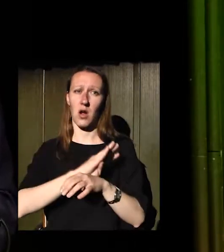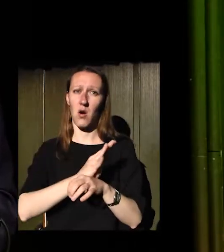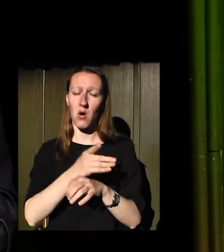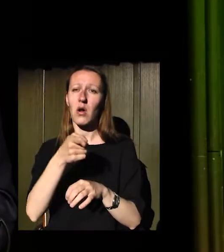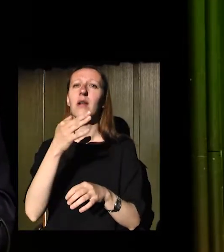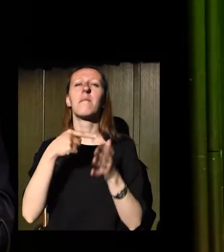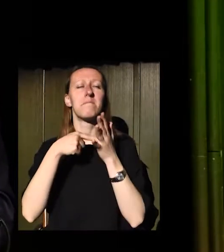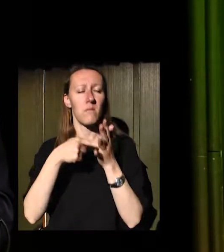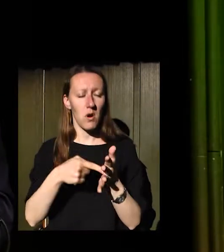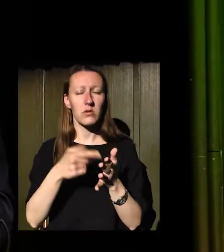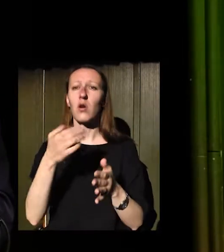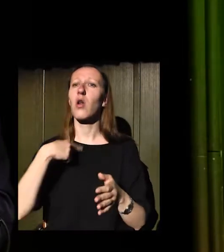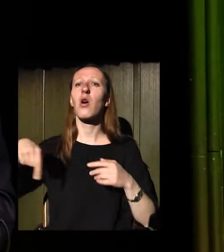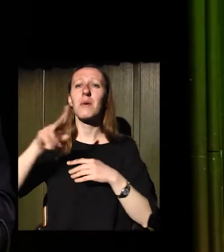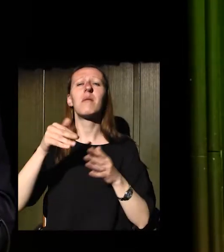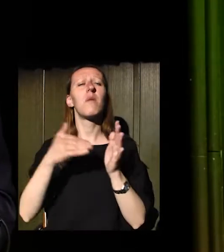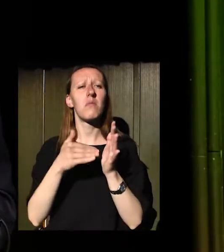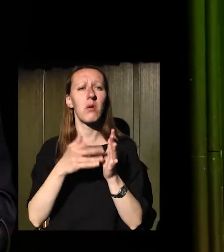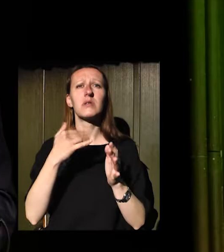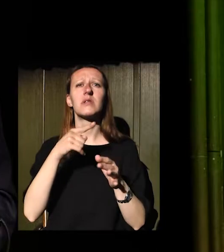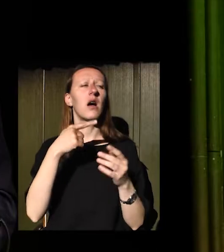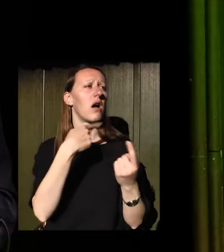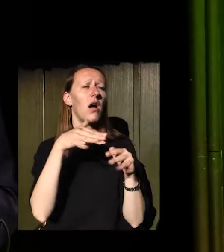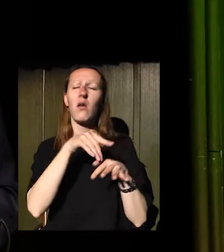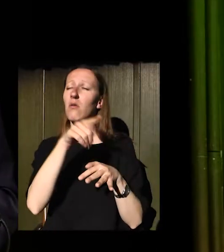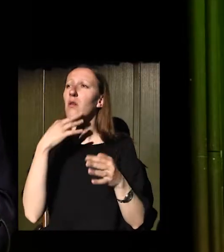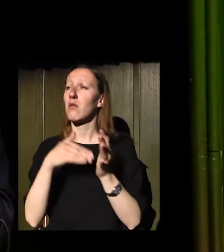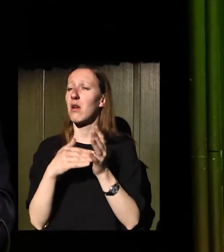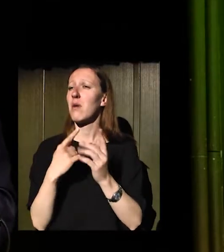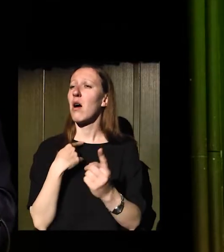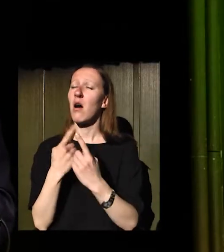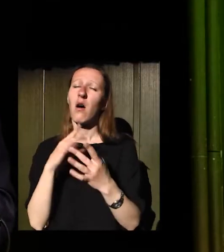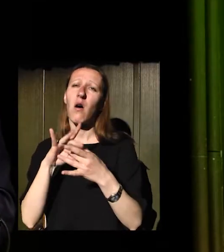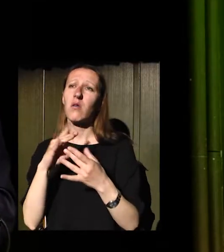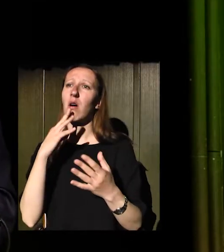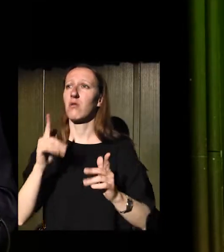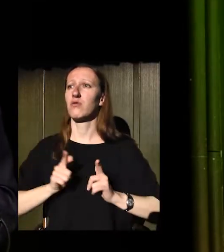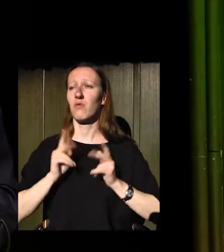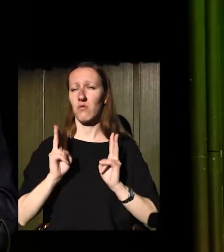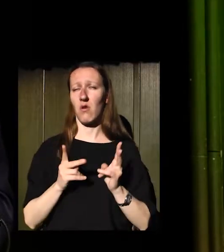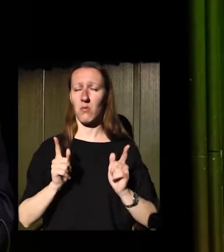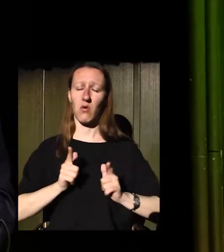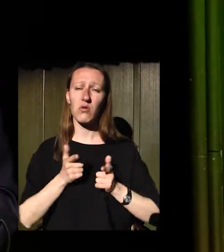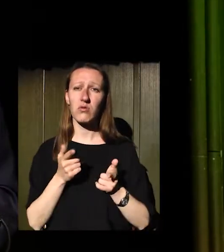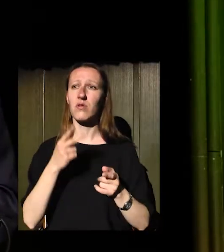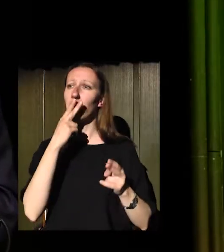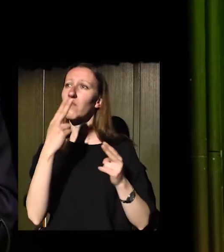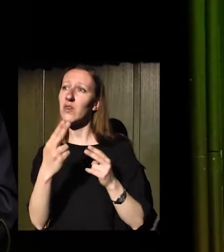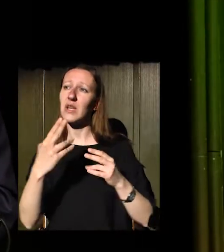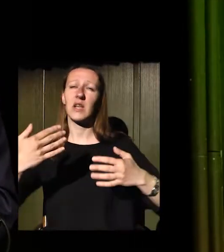sia quella di dimostrarci quanto abbiamo bisogno di un contatto umano, di quanto sia essenziale per una vita decente